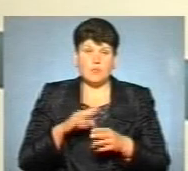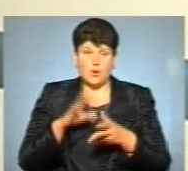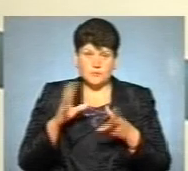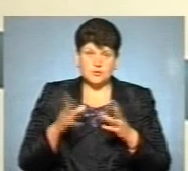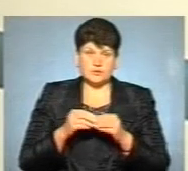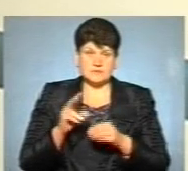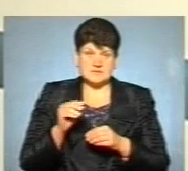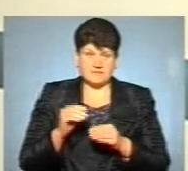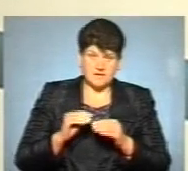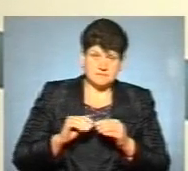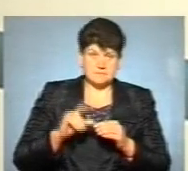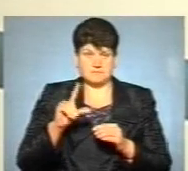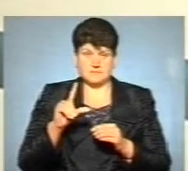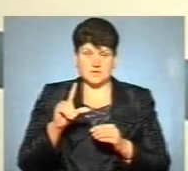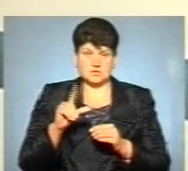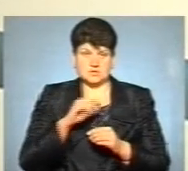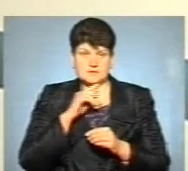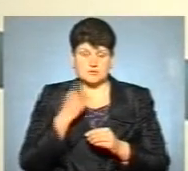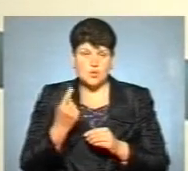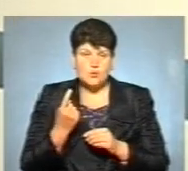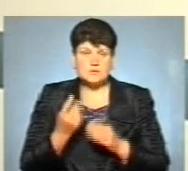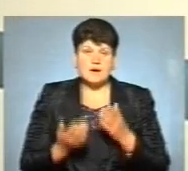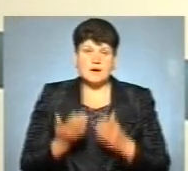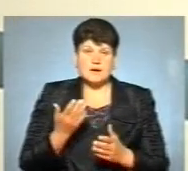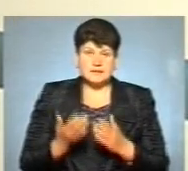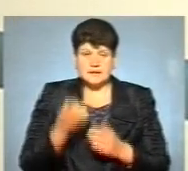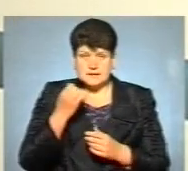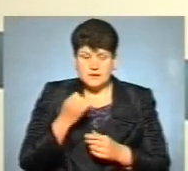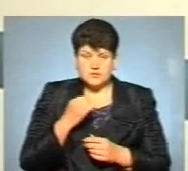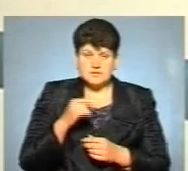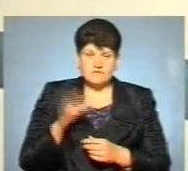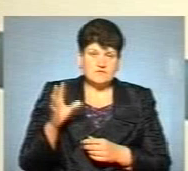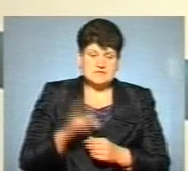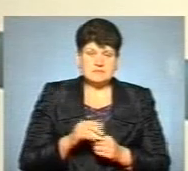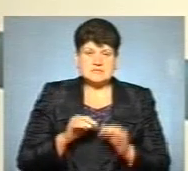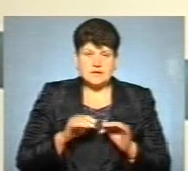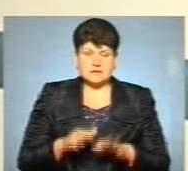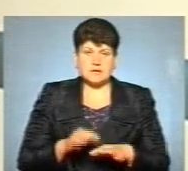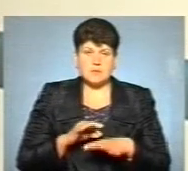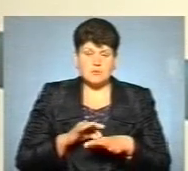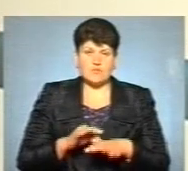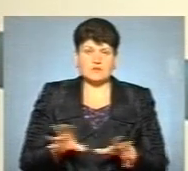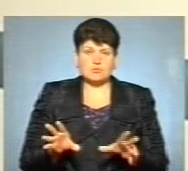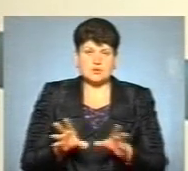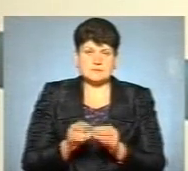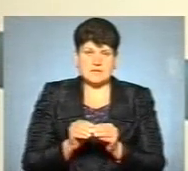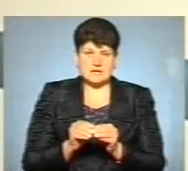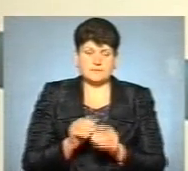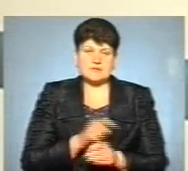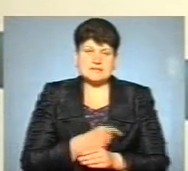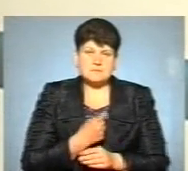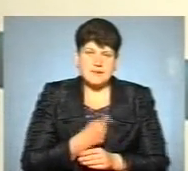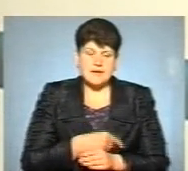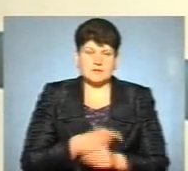цифрах перевищили Чернівецьку область. Але дякуючи тим всім заходам, які ми проводимо спільно з медиками,